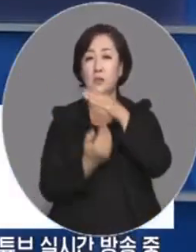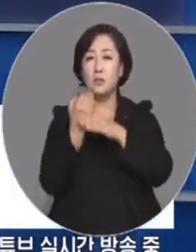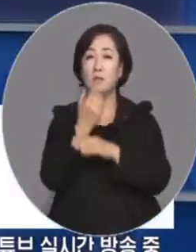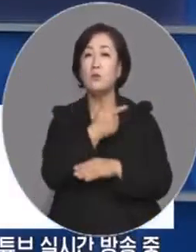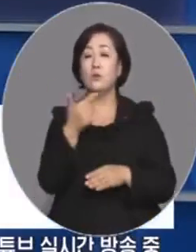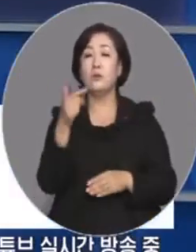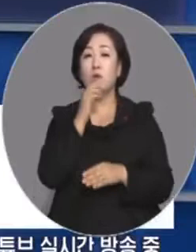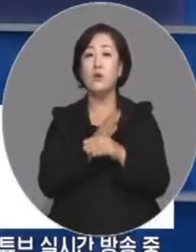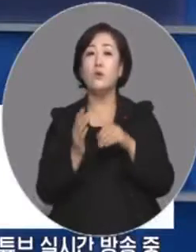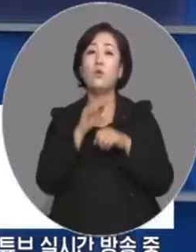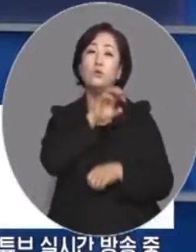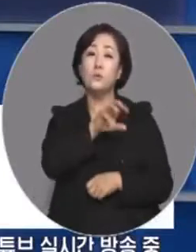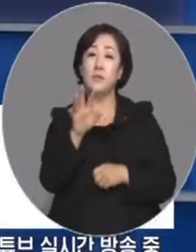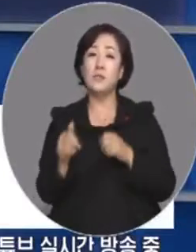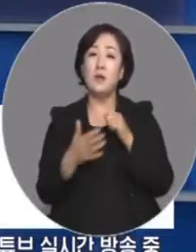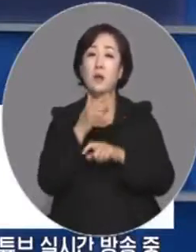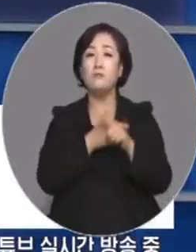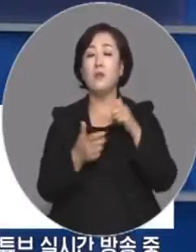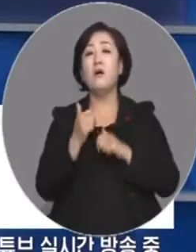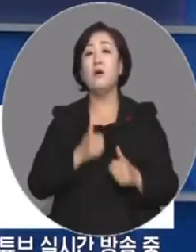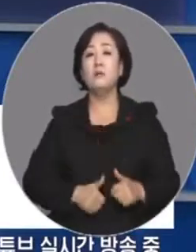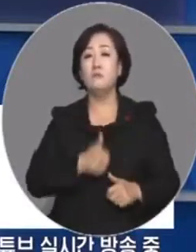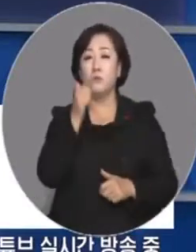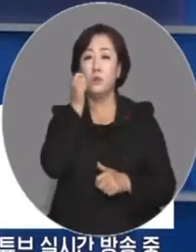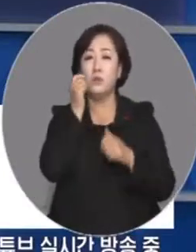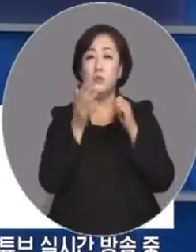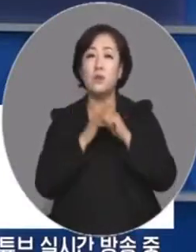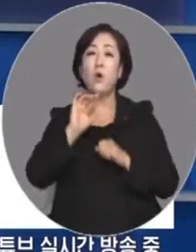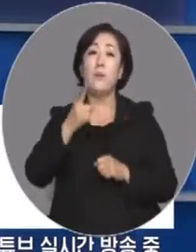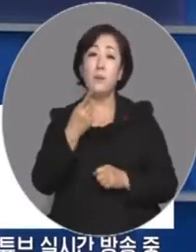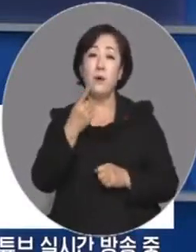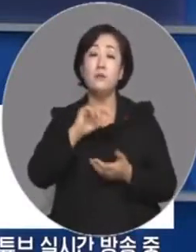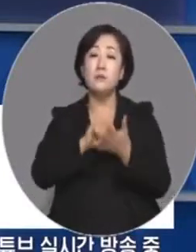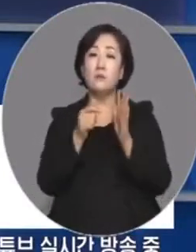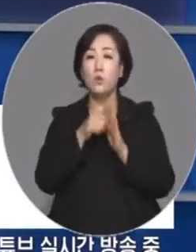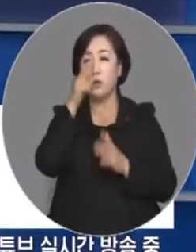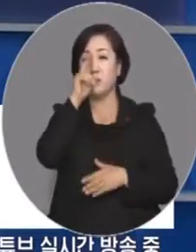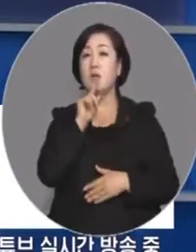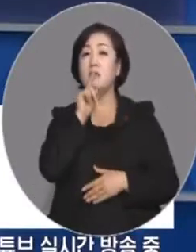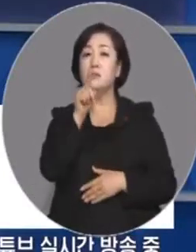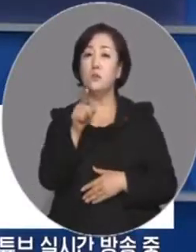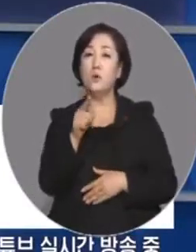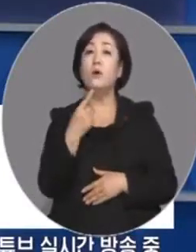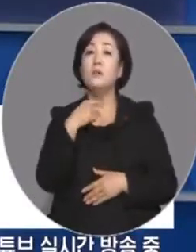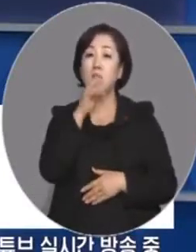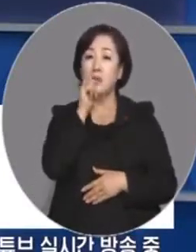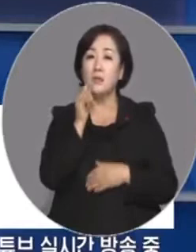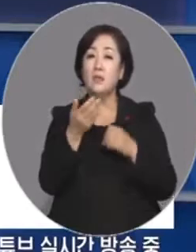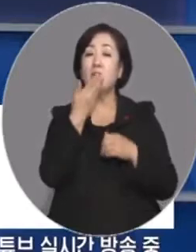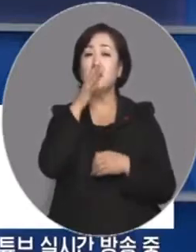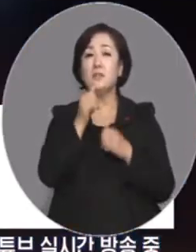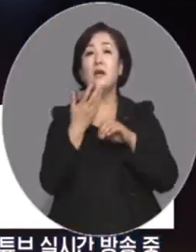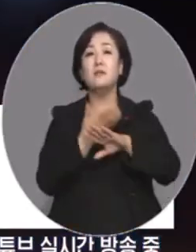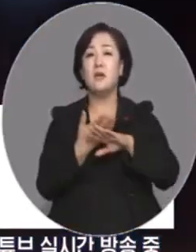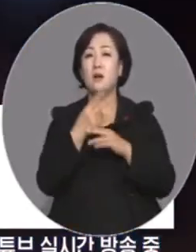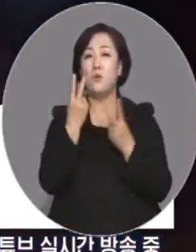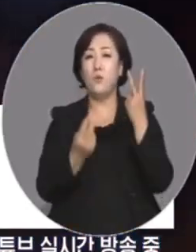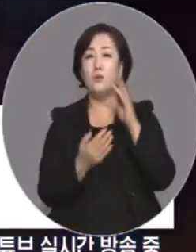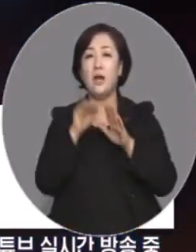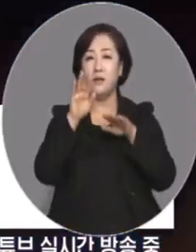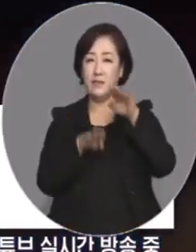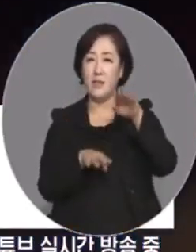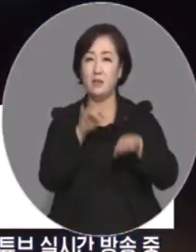됐습니다. 그러다 보니 주민들이 참다 못해서 100번 가까이 경찰에 신고를 하기도 했고요. 그런데 이 식당은 다른 식당과 달리